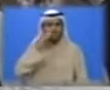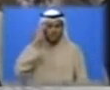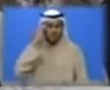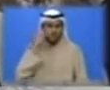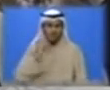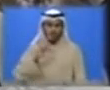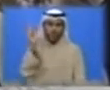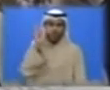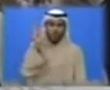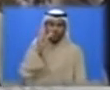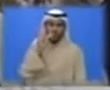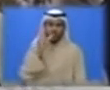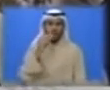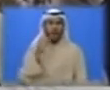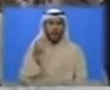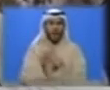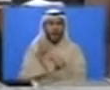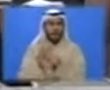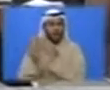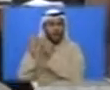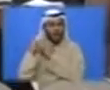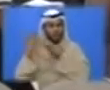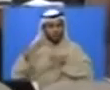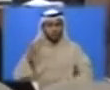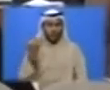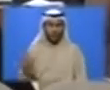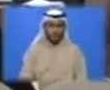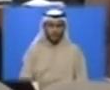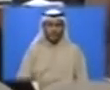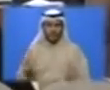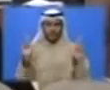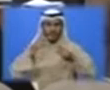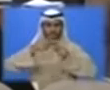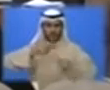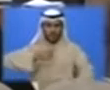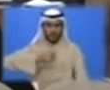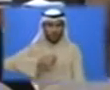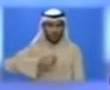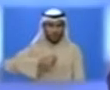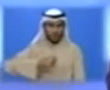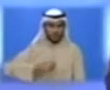مجال العمل الخيري التطوعي. مروة محرم، تلفزيون دولة الكويت.